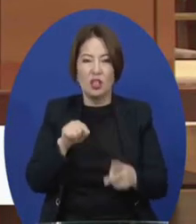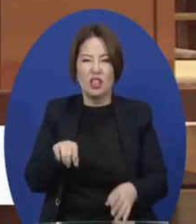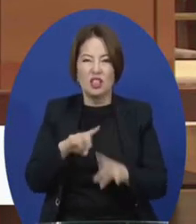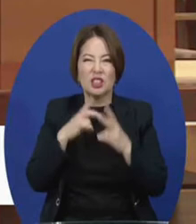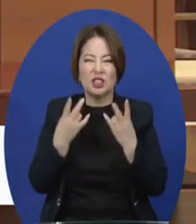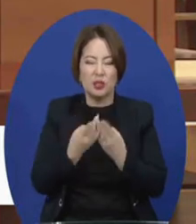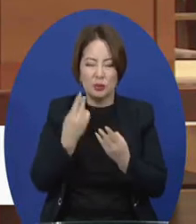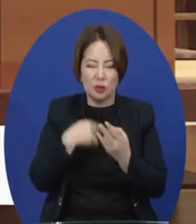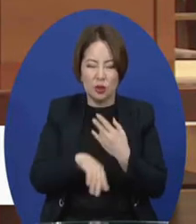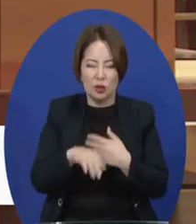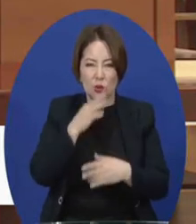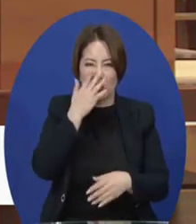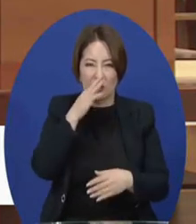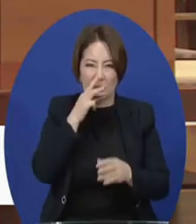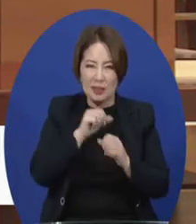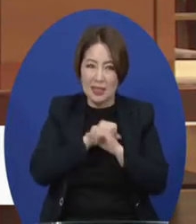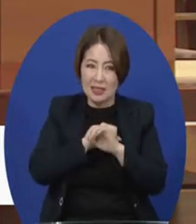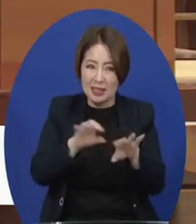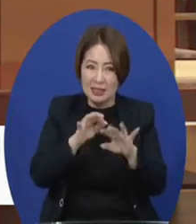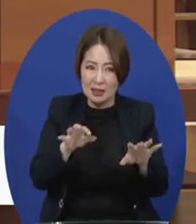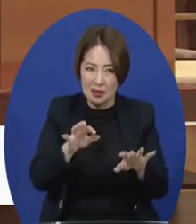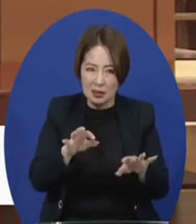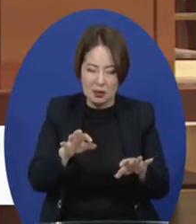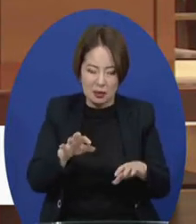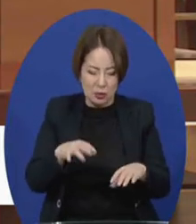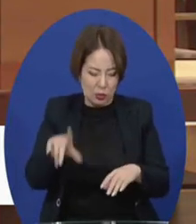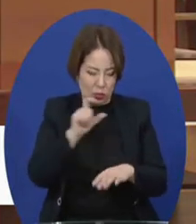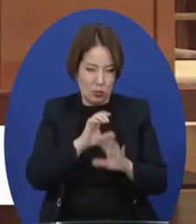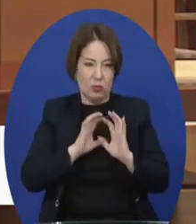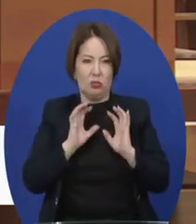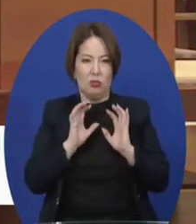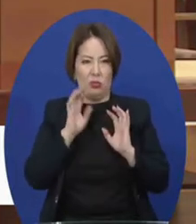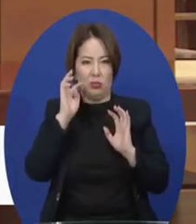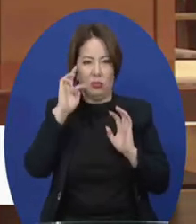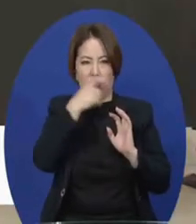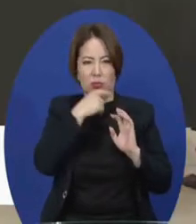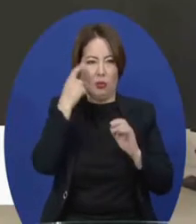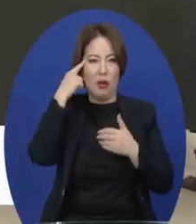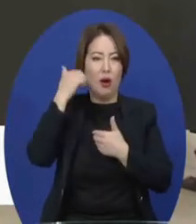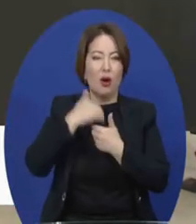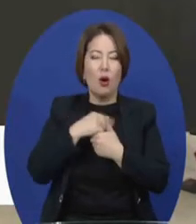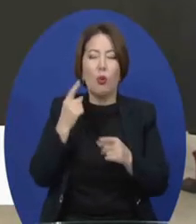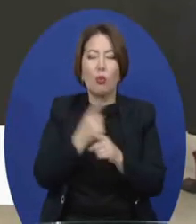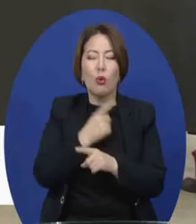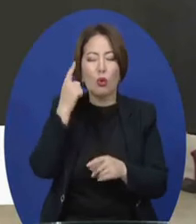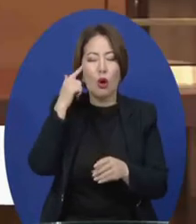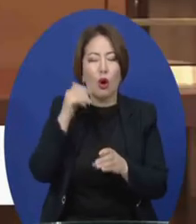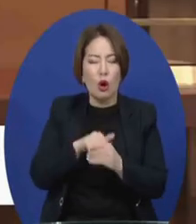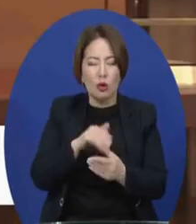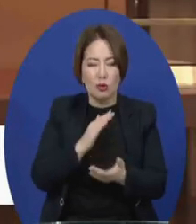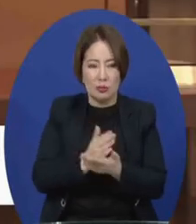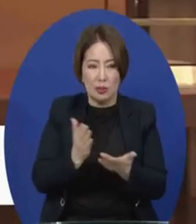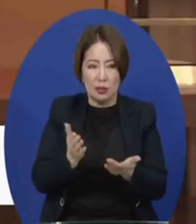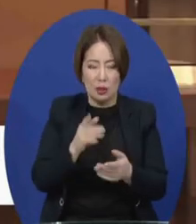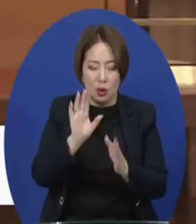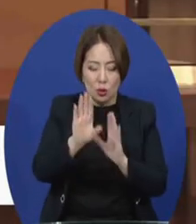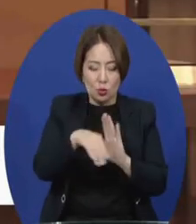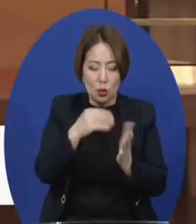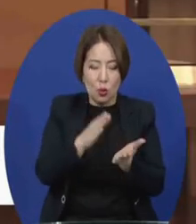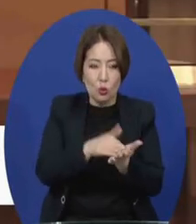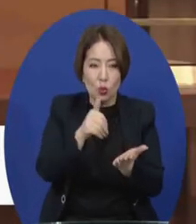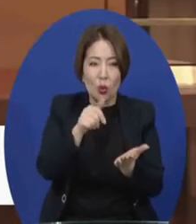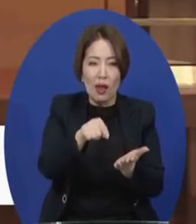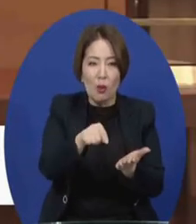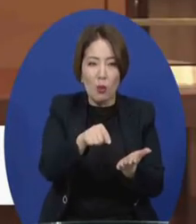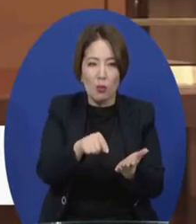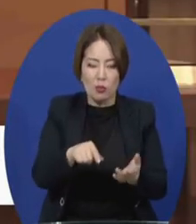мэдээллийг одоо ингээд цацсан нь буцаад маш олон хүнийг одоо нэг буруу ойлголттой болох ийм одоо байдлыг бий болгодог. Суглаа гэдэг үднээс нь биш одоо